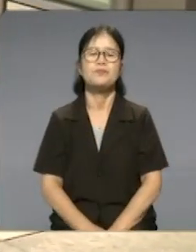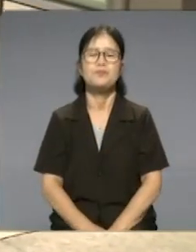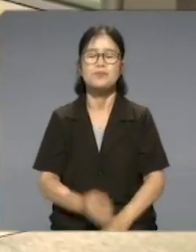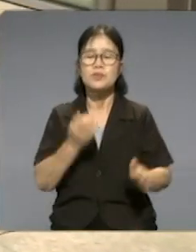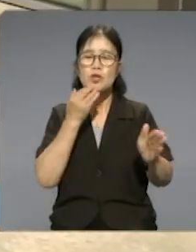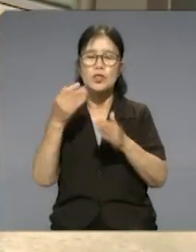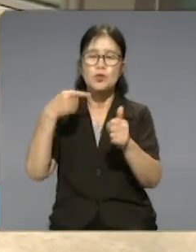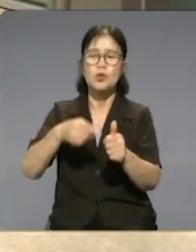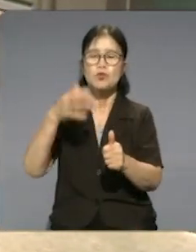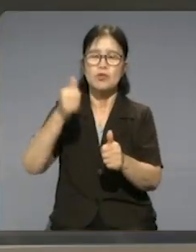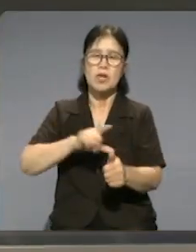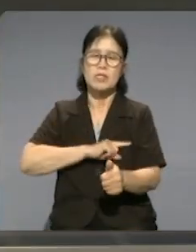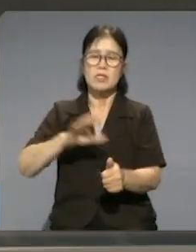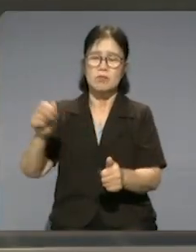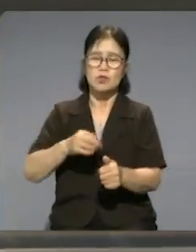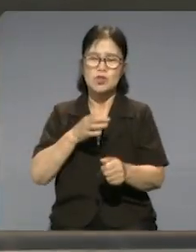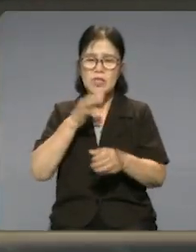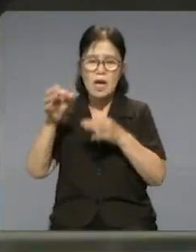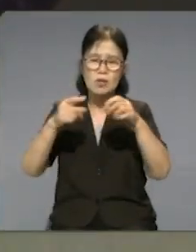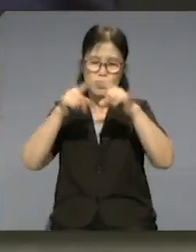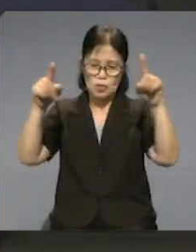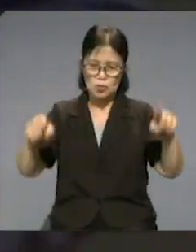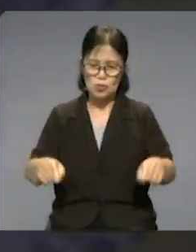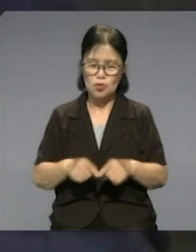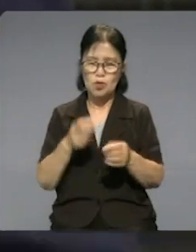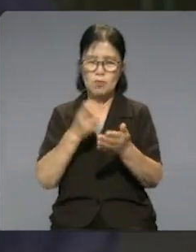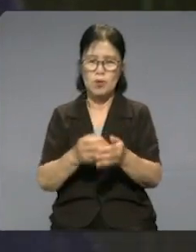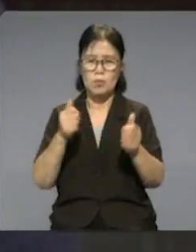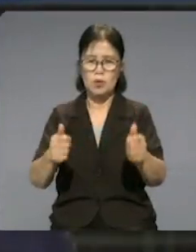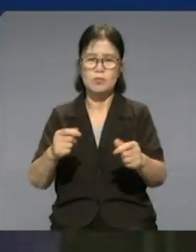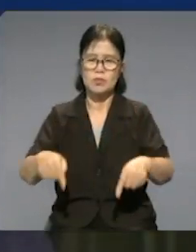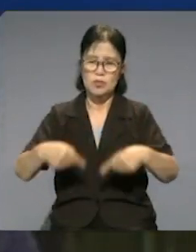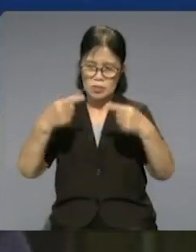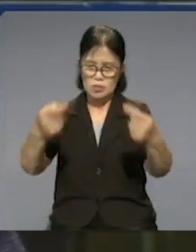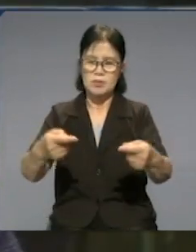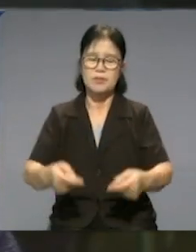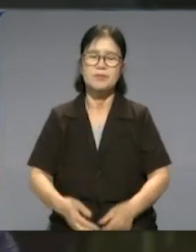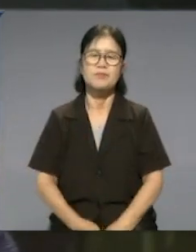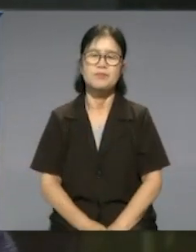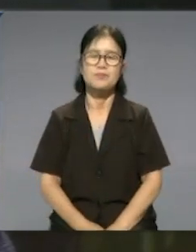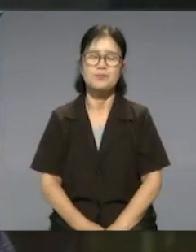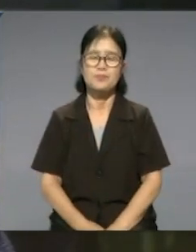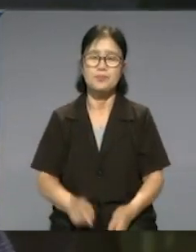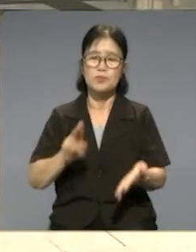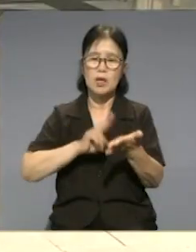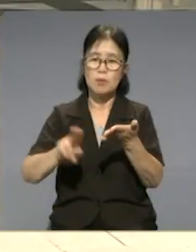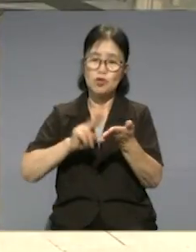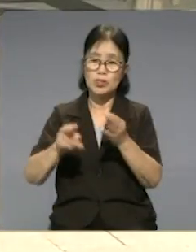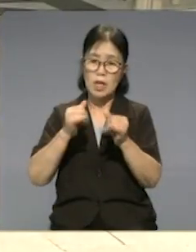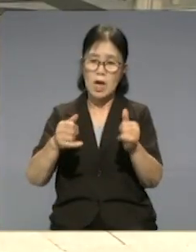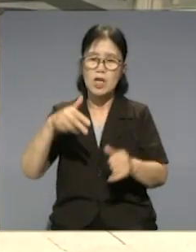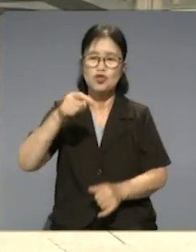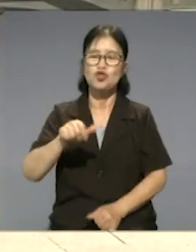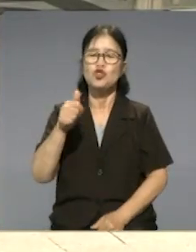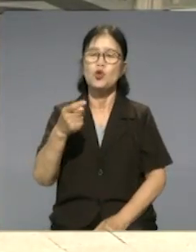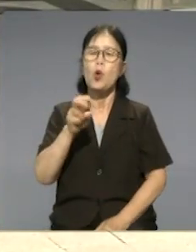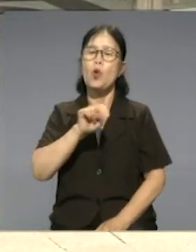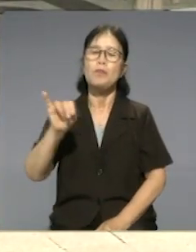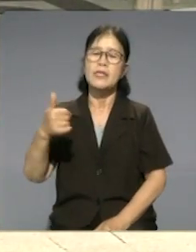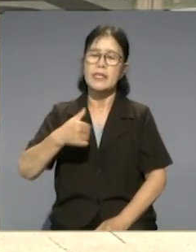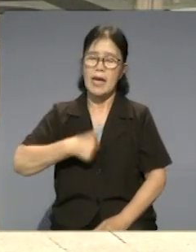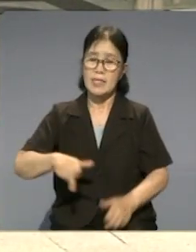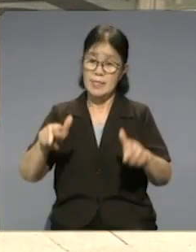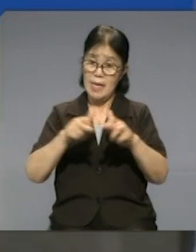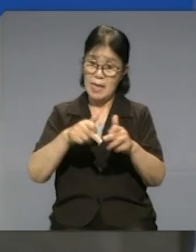경기도 교육감 이름으로 된 탄원서를 들고 법원 민원실로 들어갑니다. 웹툰 작가 주호민 씨의 장의 아들 학대